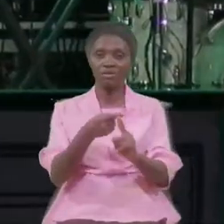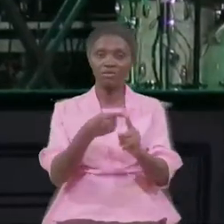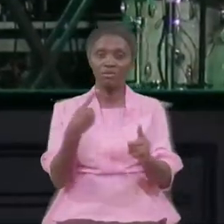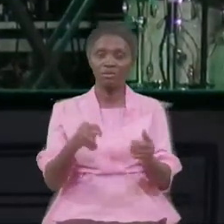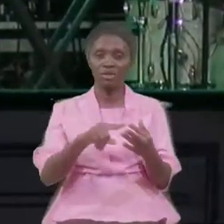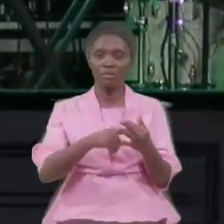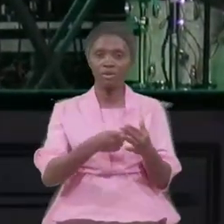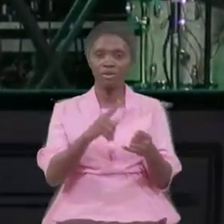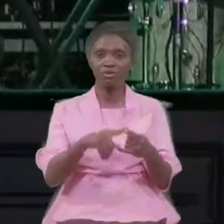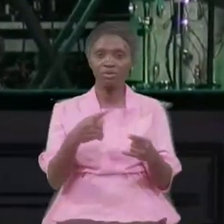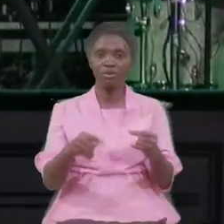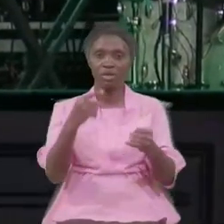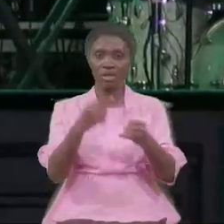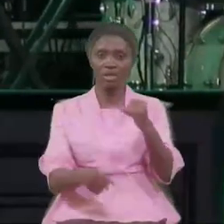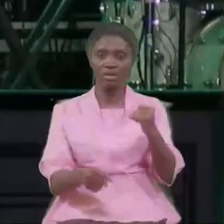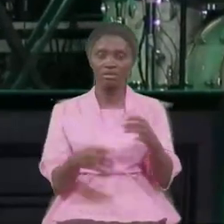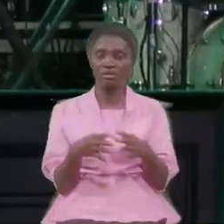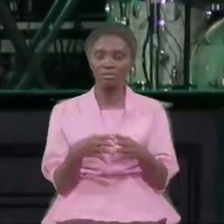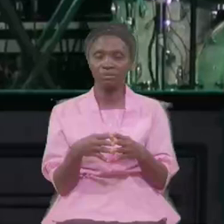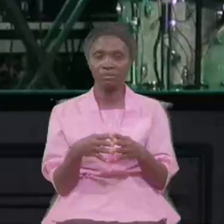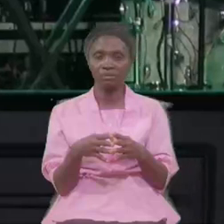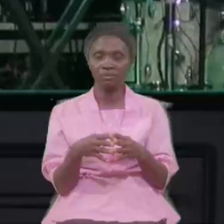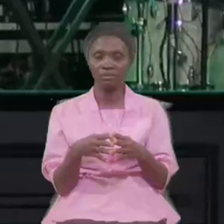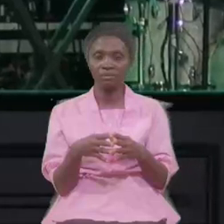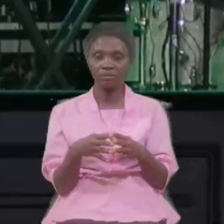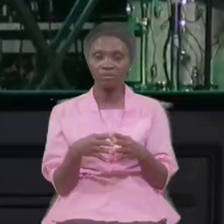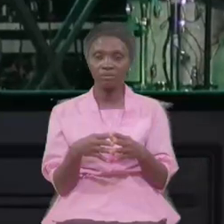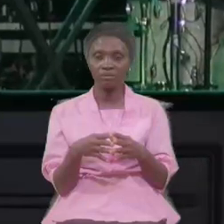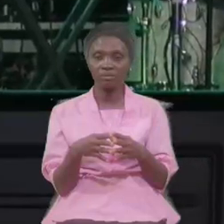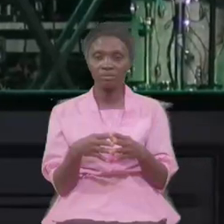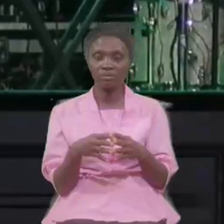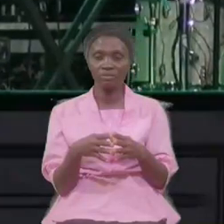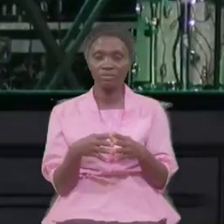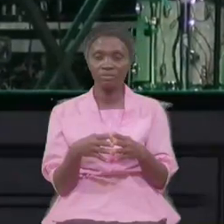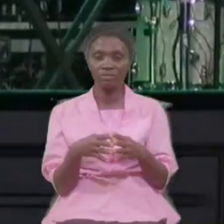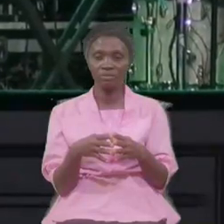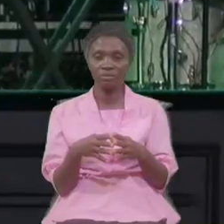La guérison de Christ s'étend du début jusqu'à la fin.